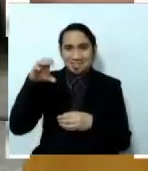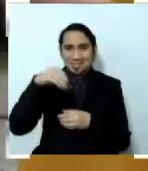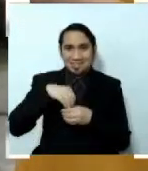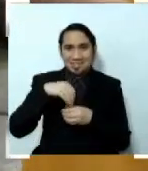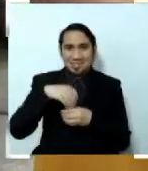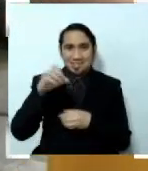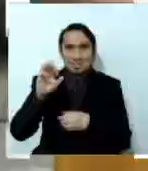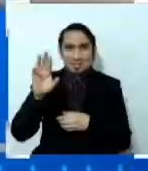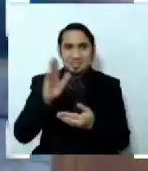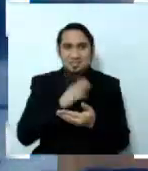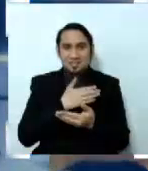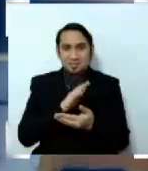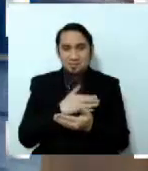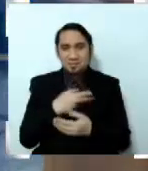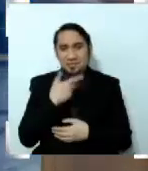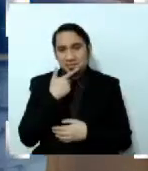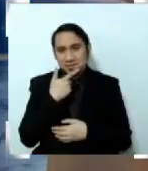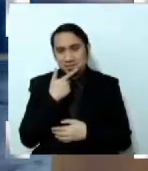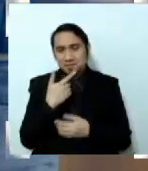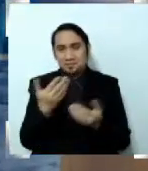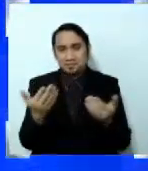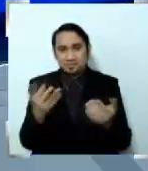Ako si Jun Veneracion, ang inyong saksi.